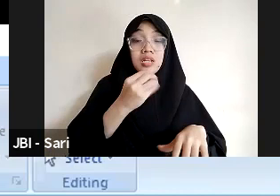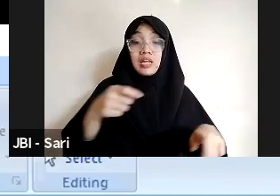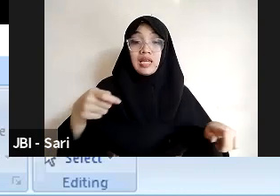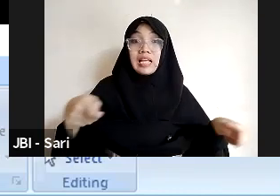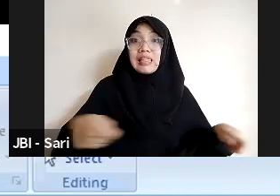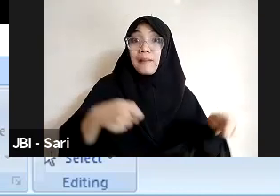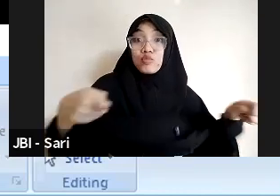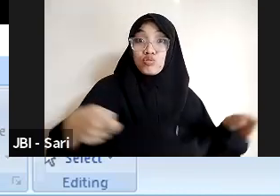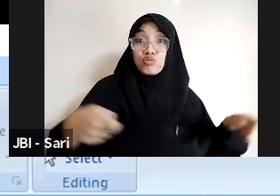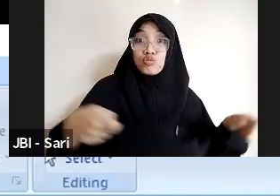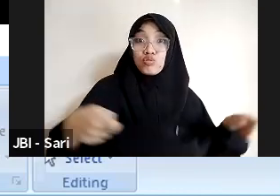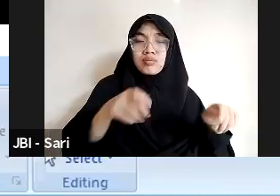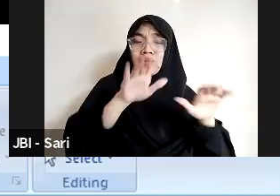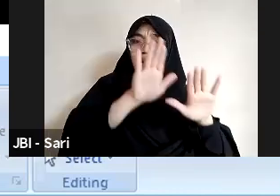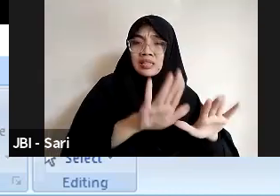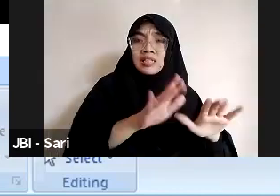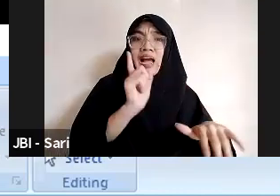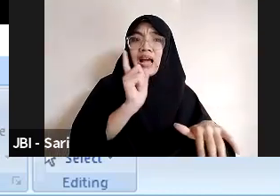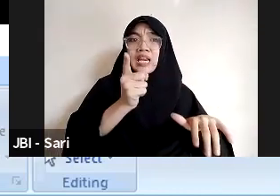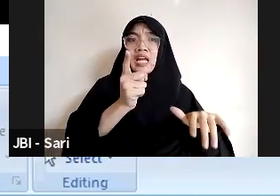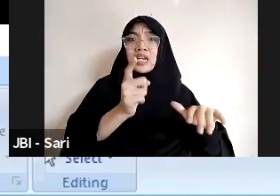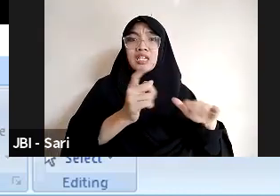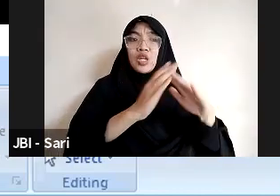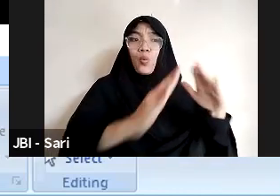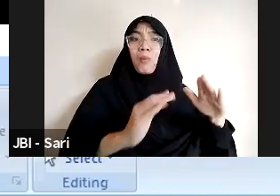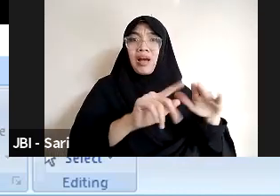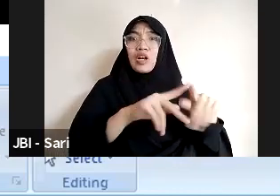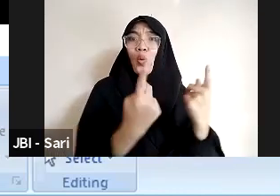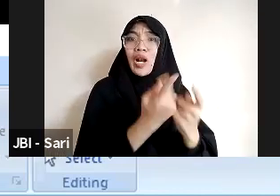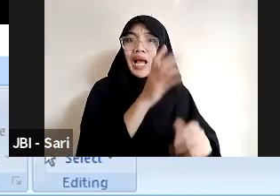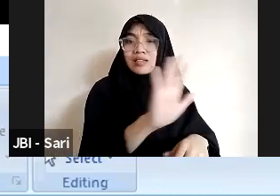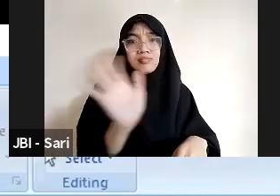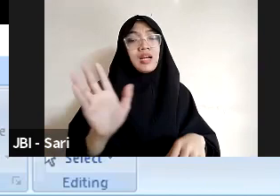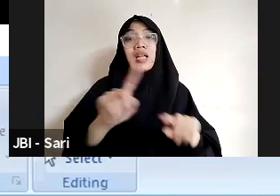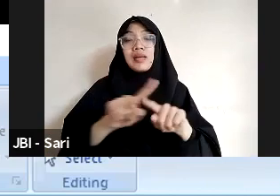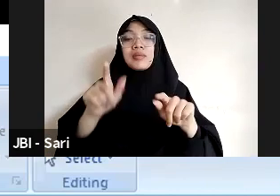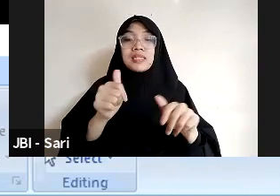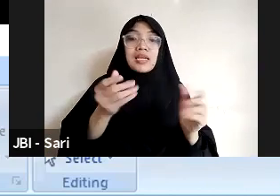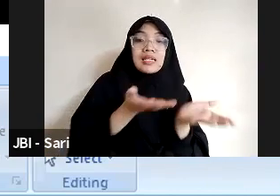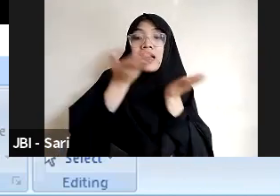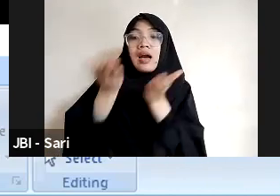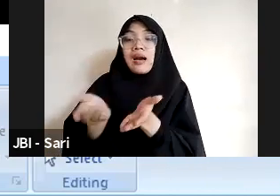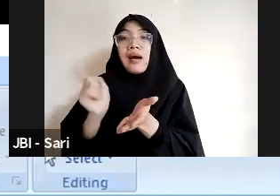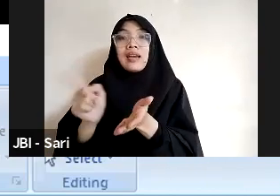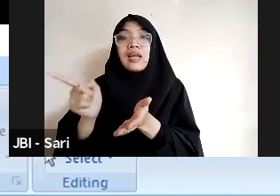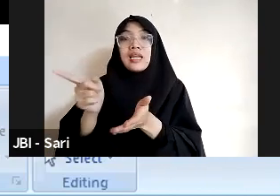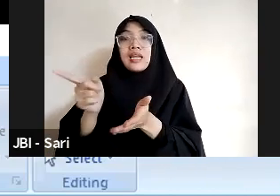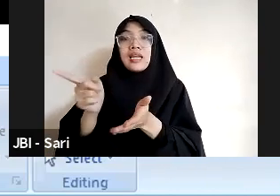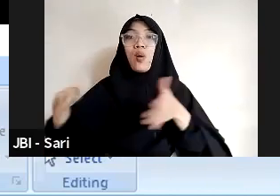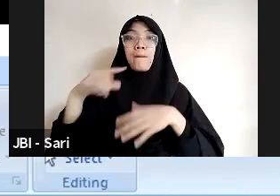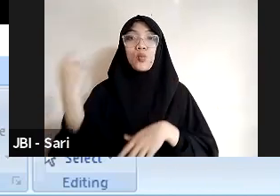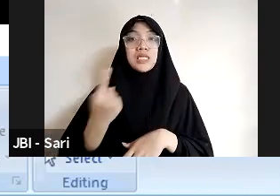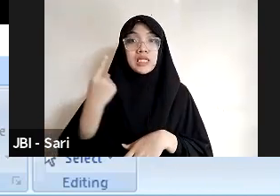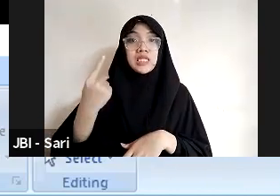sekedar dapur yang berada di pangan keluarga, tapi dapur mampu dihadirkan sebagai ruang publik. Dan perempuan